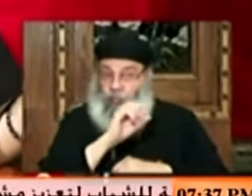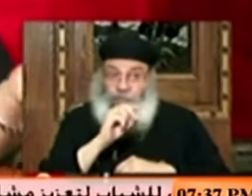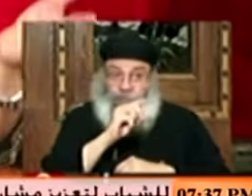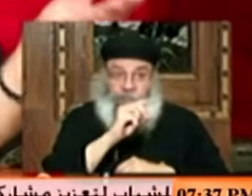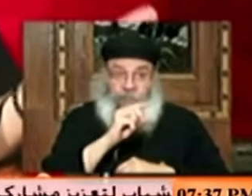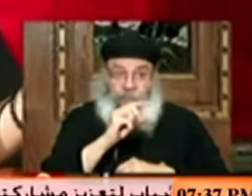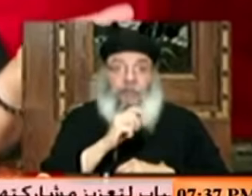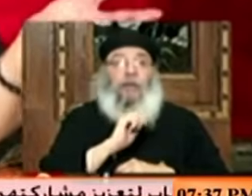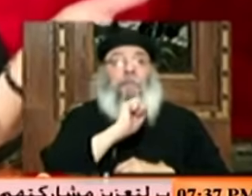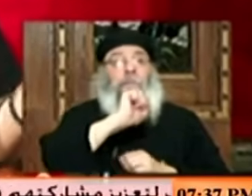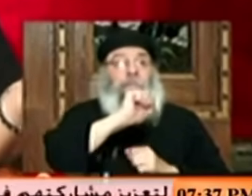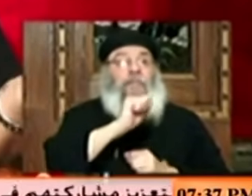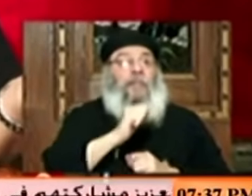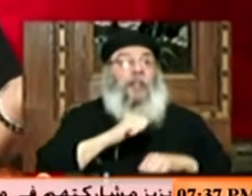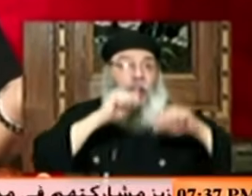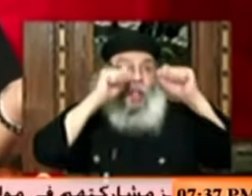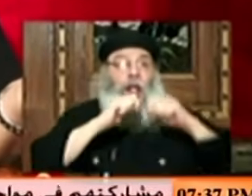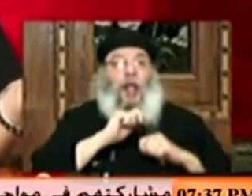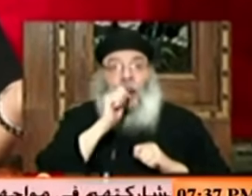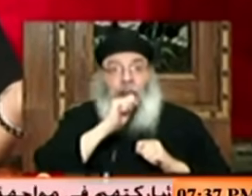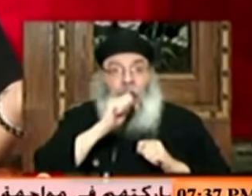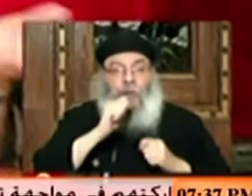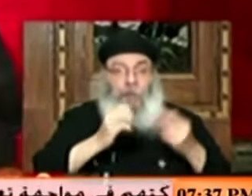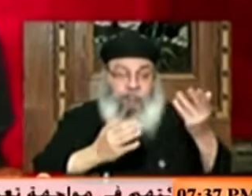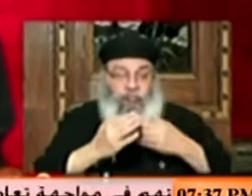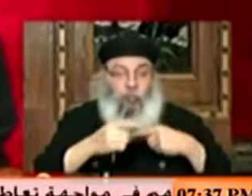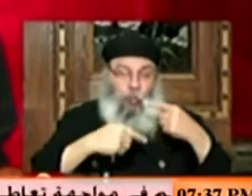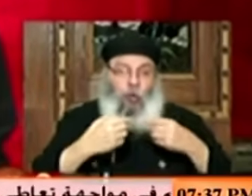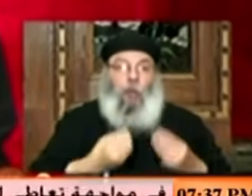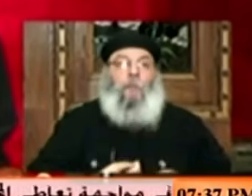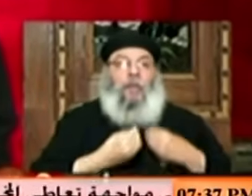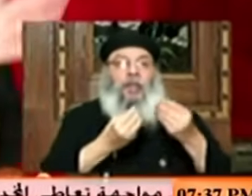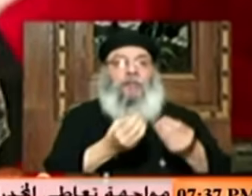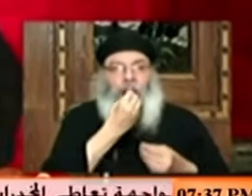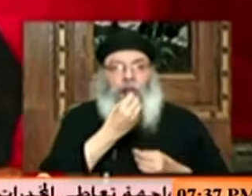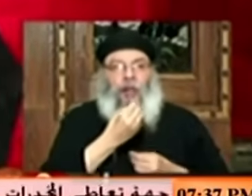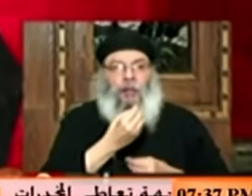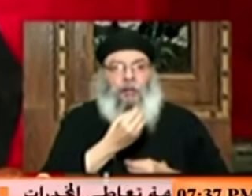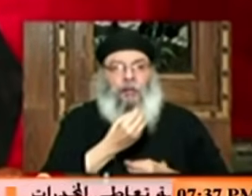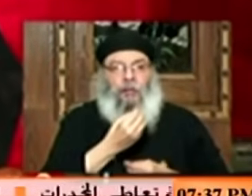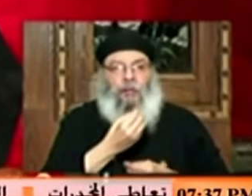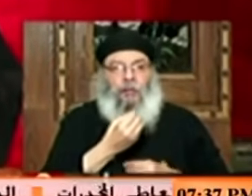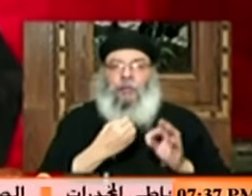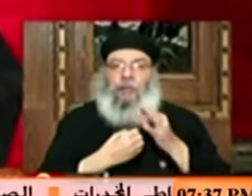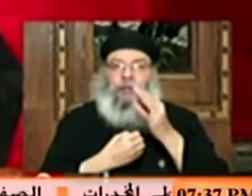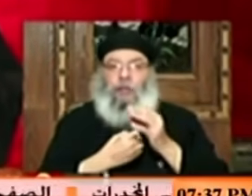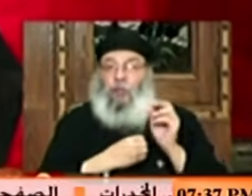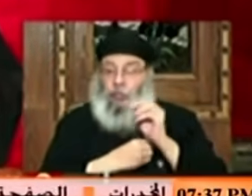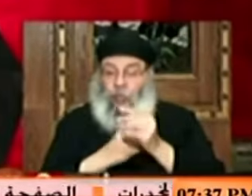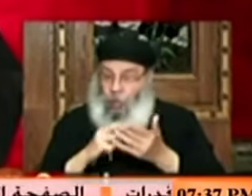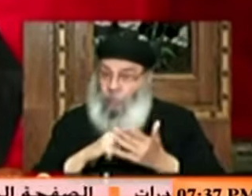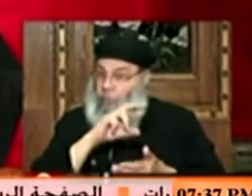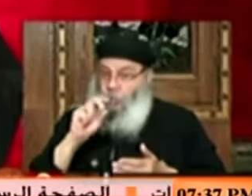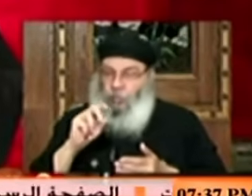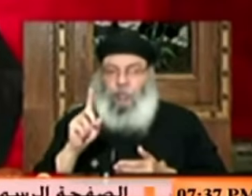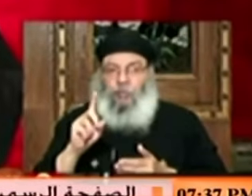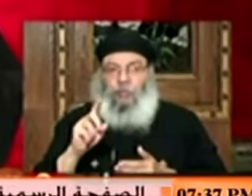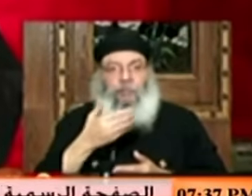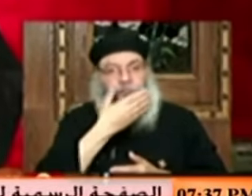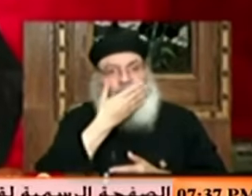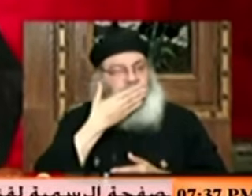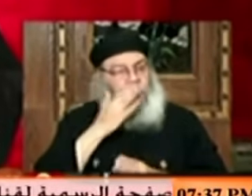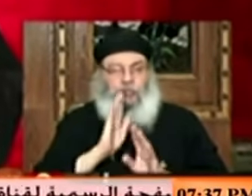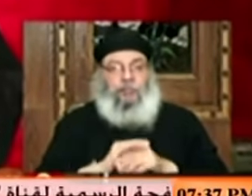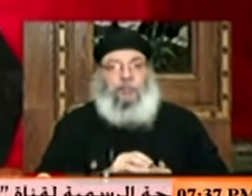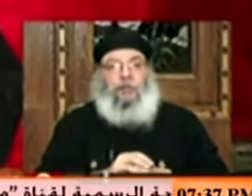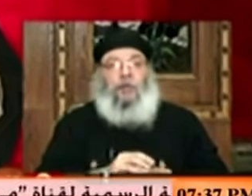اه بيخدم ل كل يوم خميس بيقدم لنا وجبه انت ليه ما بتعملش كده ما يردش عليهم في يوم مات